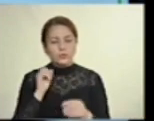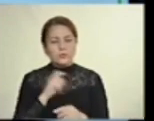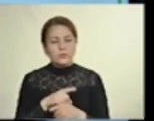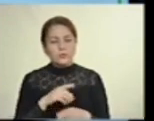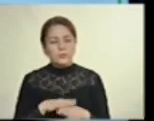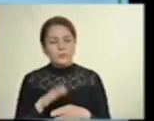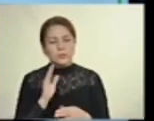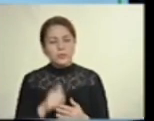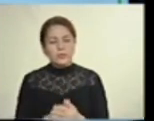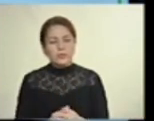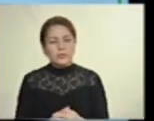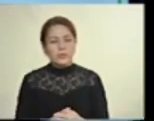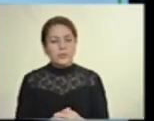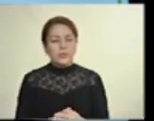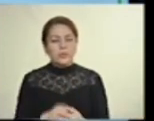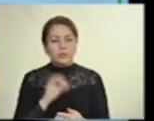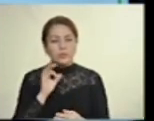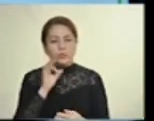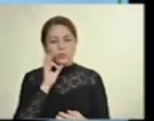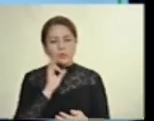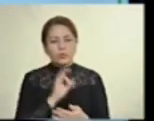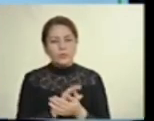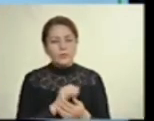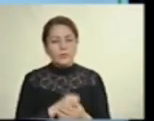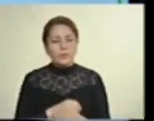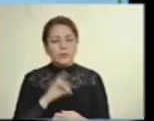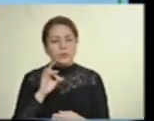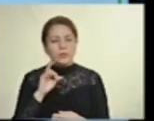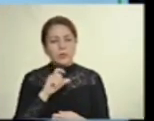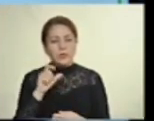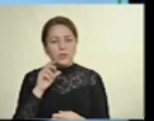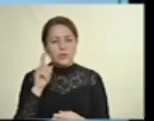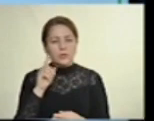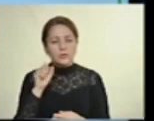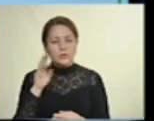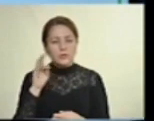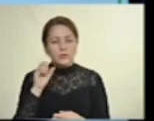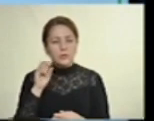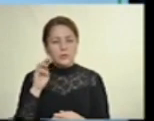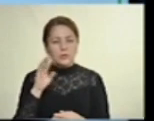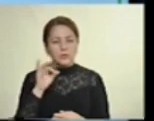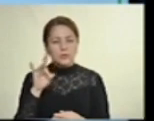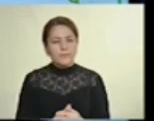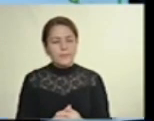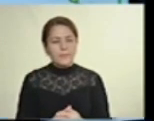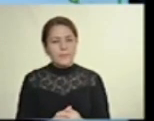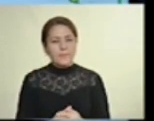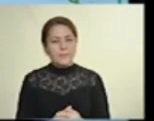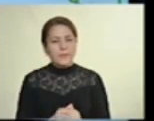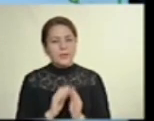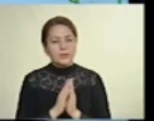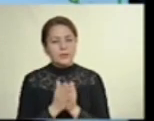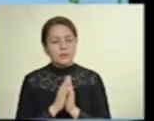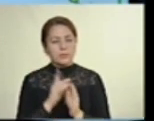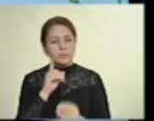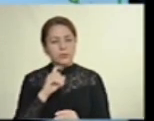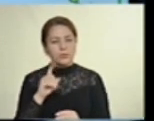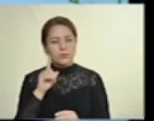bajaradi. Demak, to'g'ri javob esa rezonator vazifasini bajaradi. Darslikning